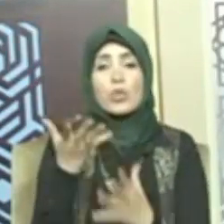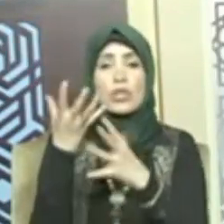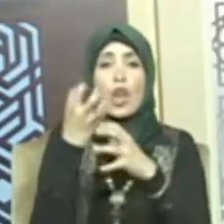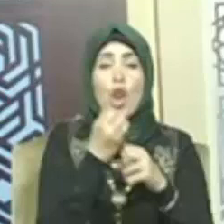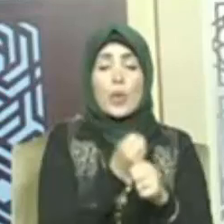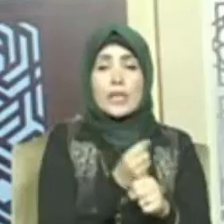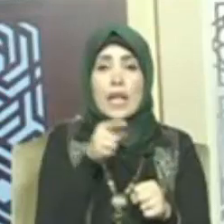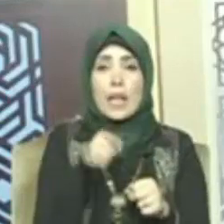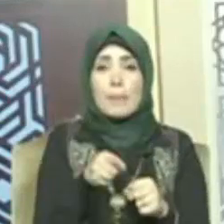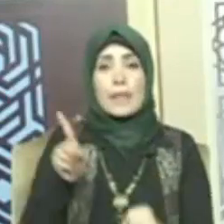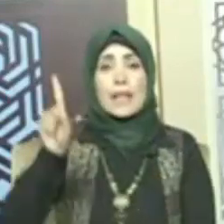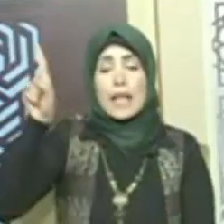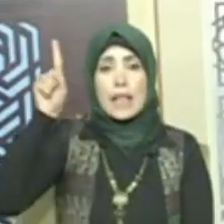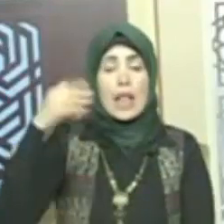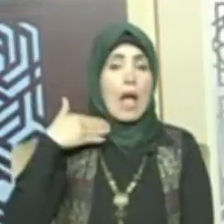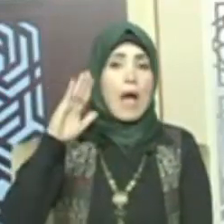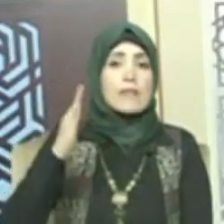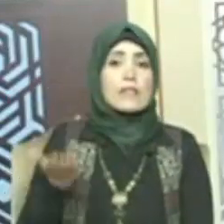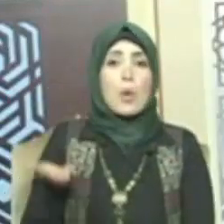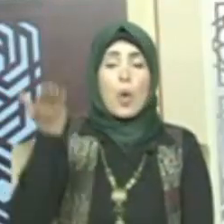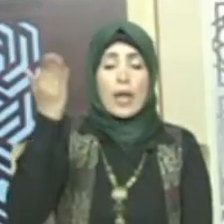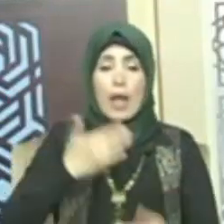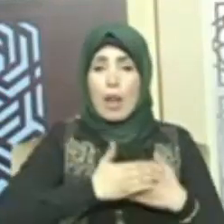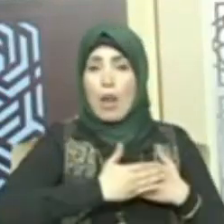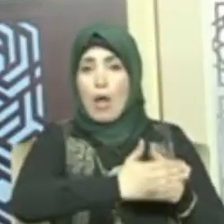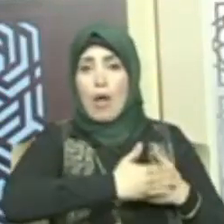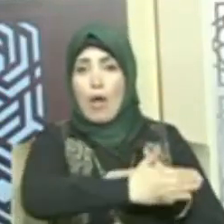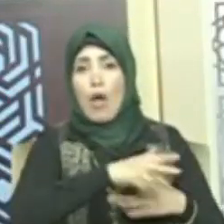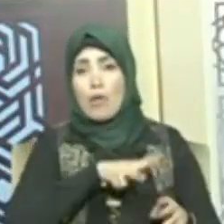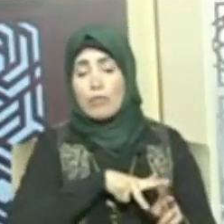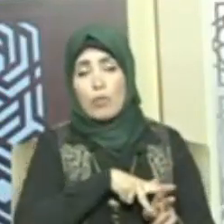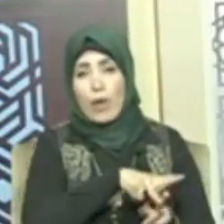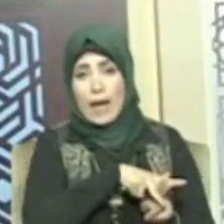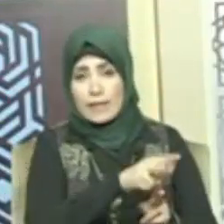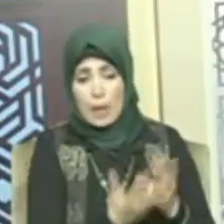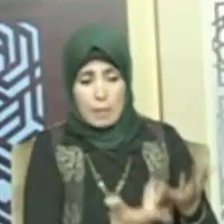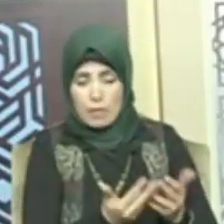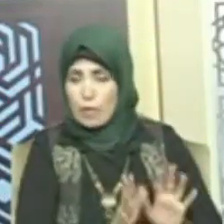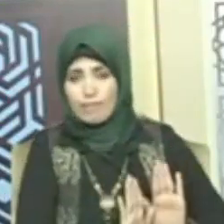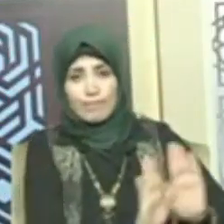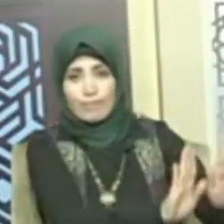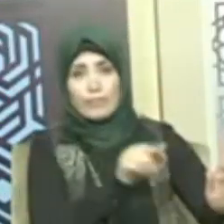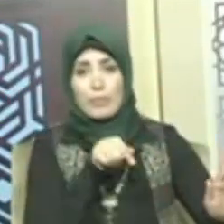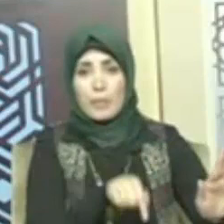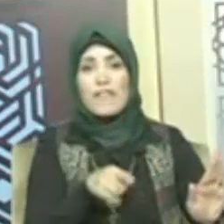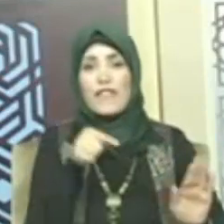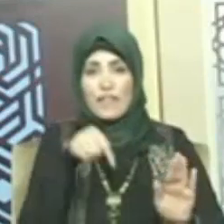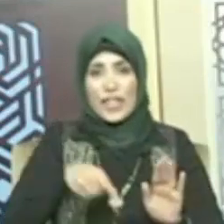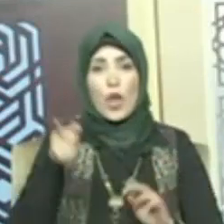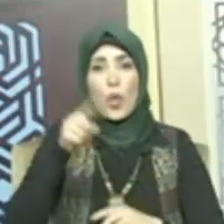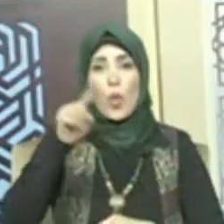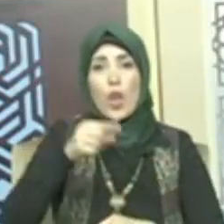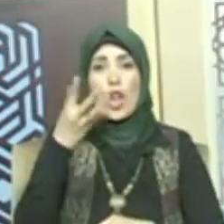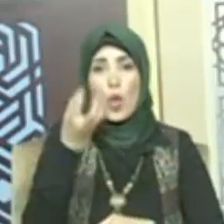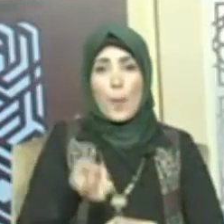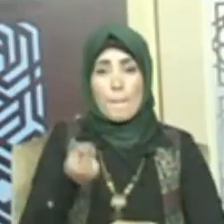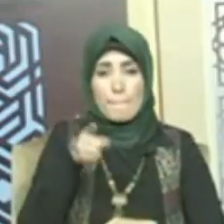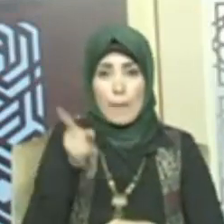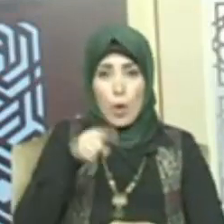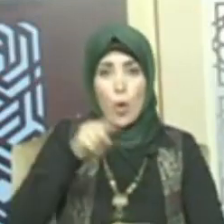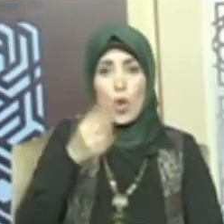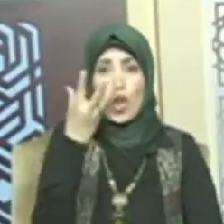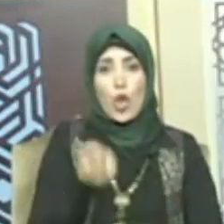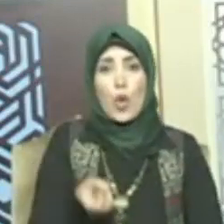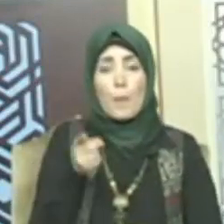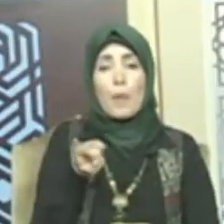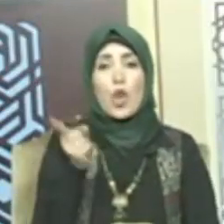وجل عتقاء من النار، وذلك كل ليلة